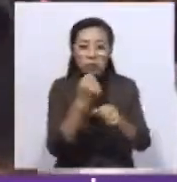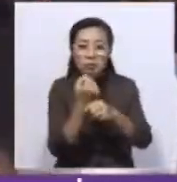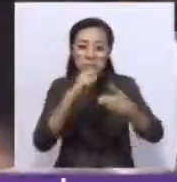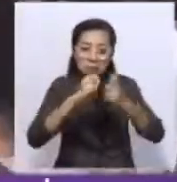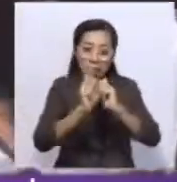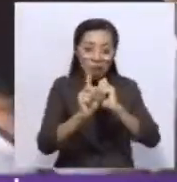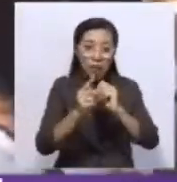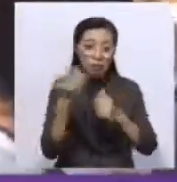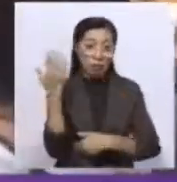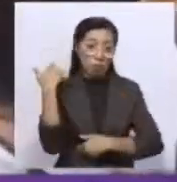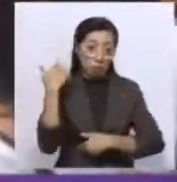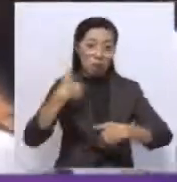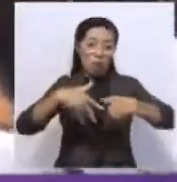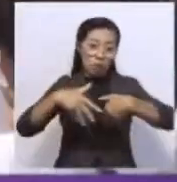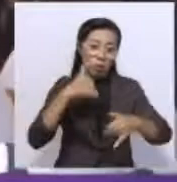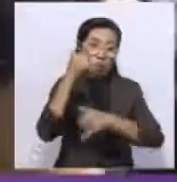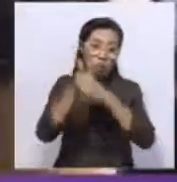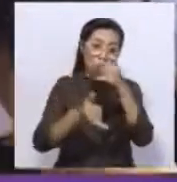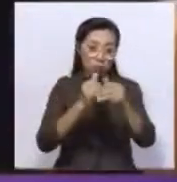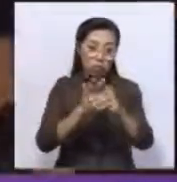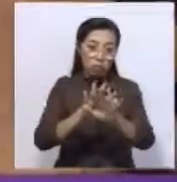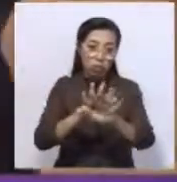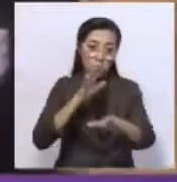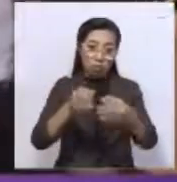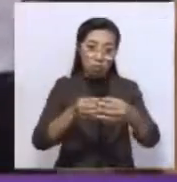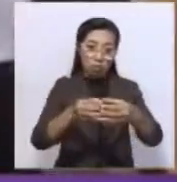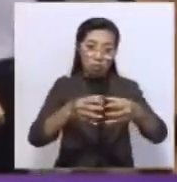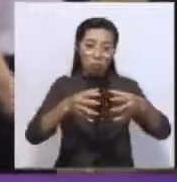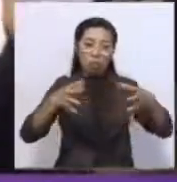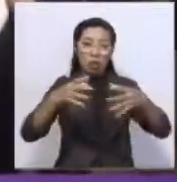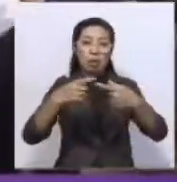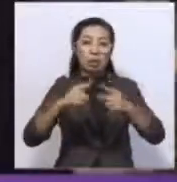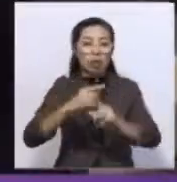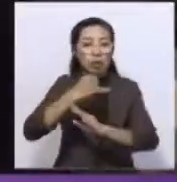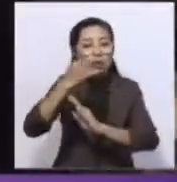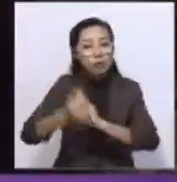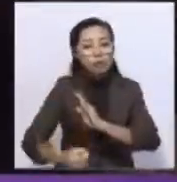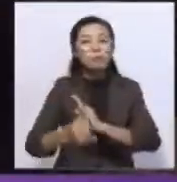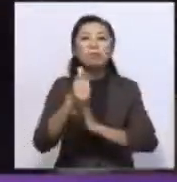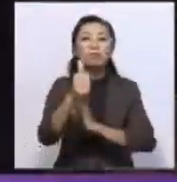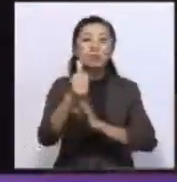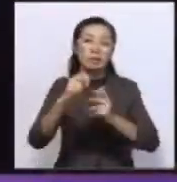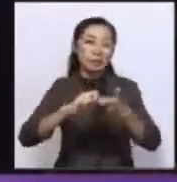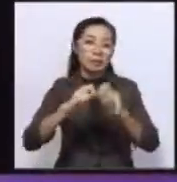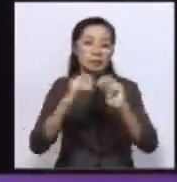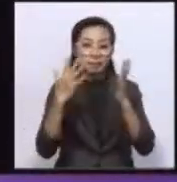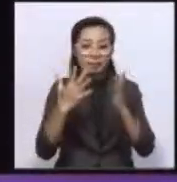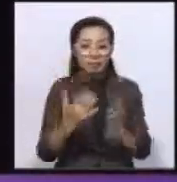แม้ว่าจะมีมวลชนเข้ามาชุมนุมกันมากขึ้นแต่ทุกครั้งก็จบลงด้วยดีค่ะ